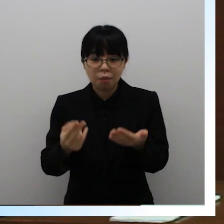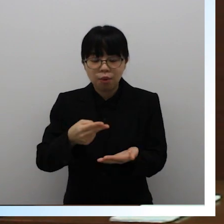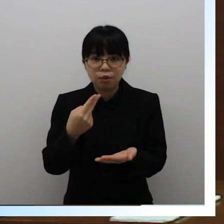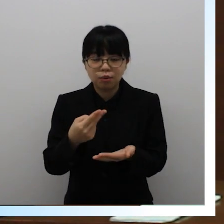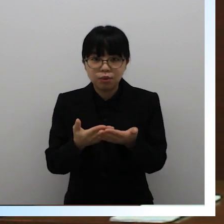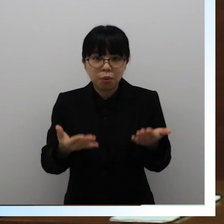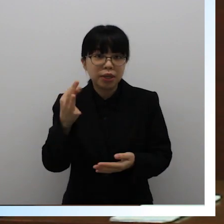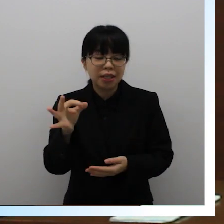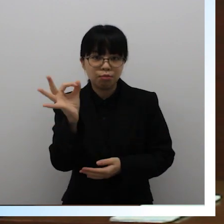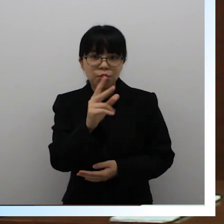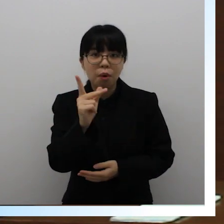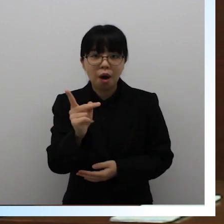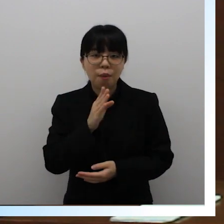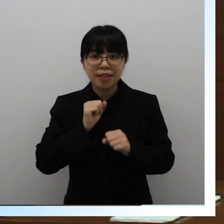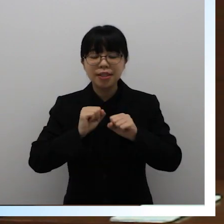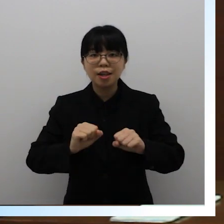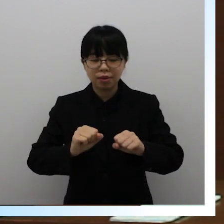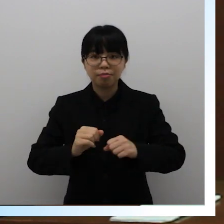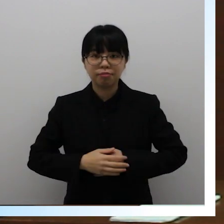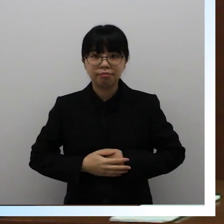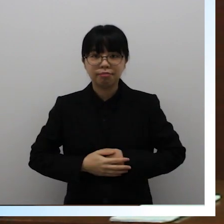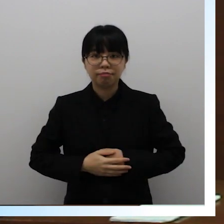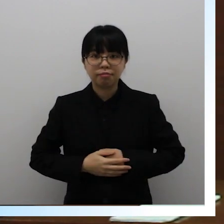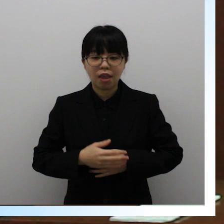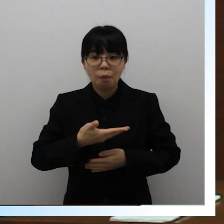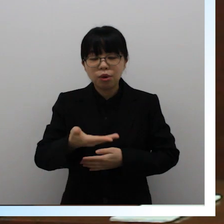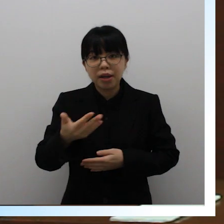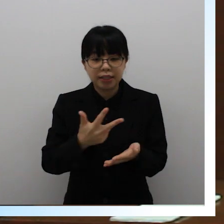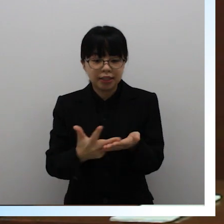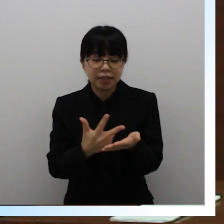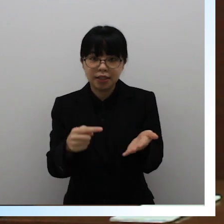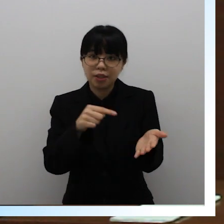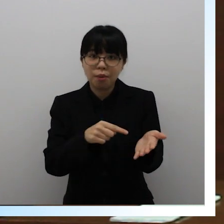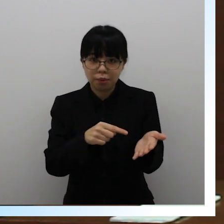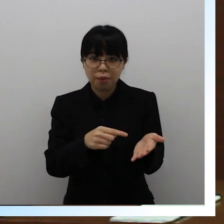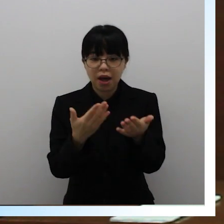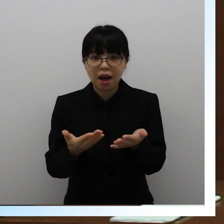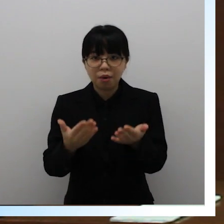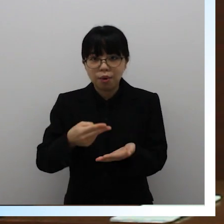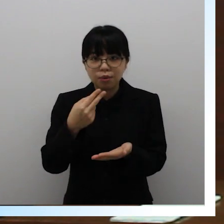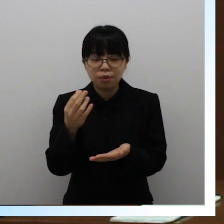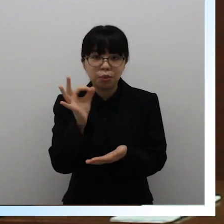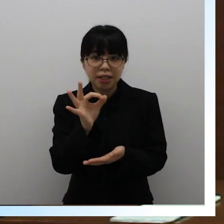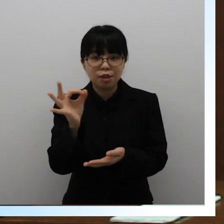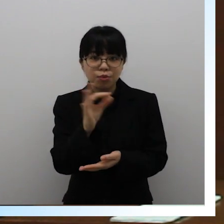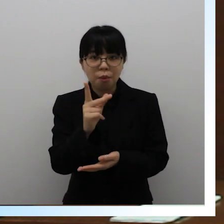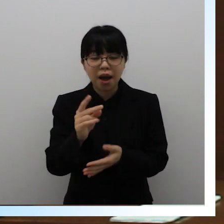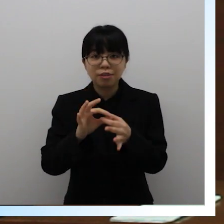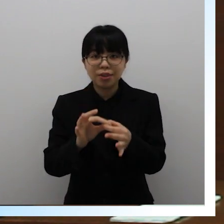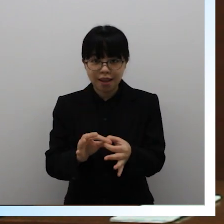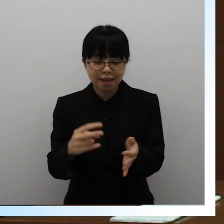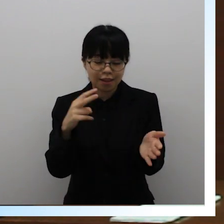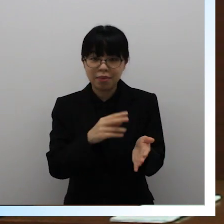実施いたします。プレスリリース資料の、学校給食費の無償化についてをご覧ください。